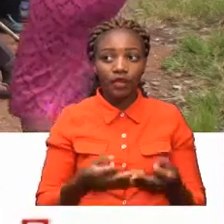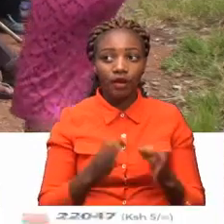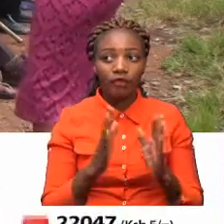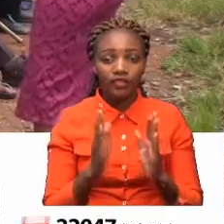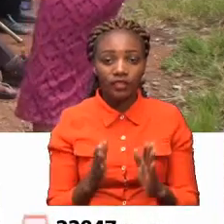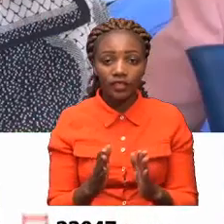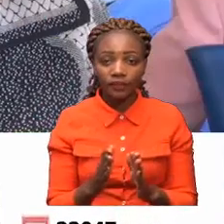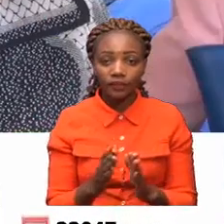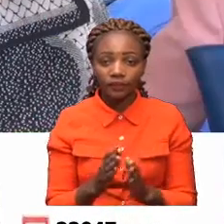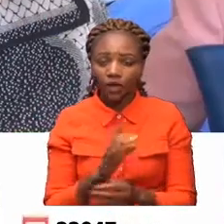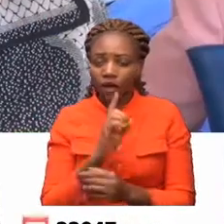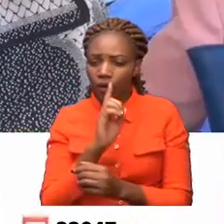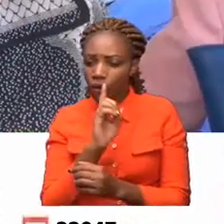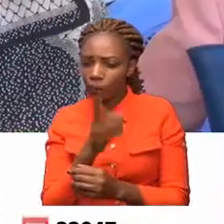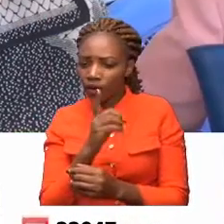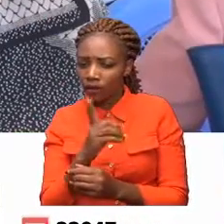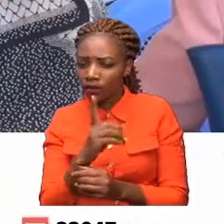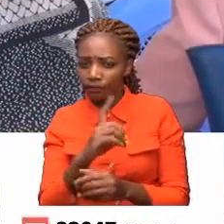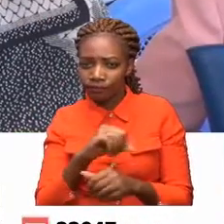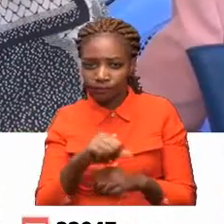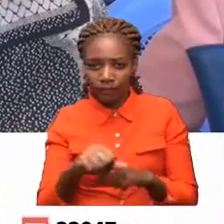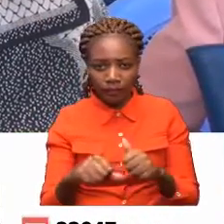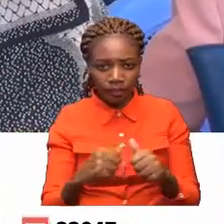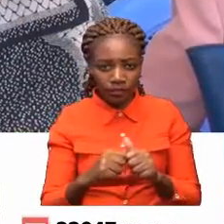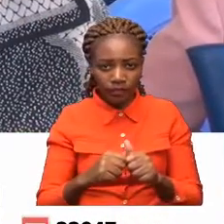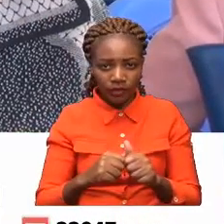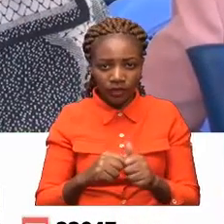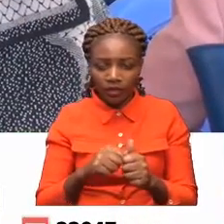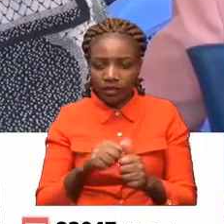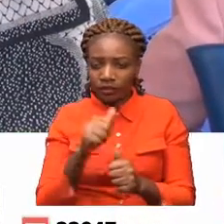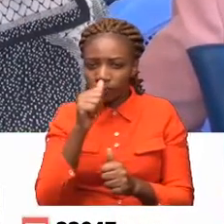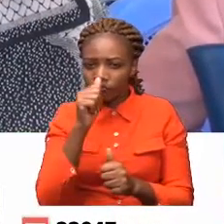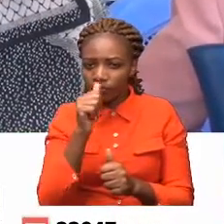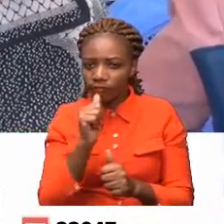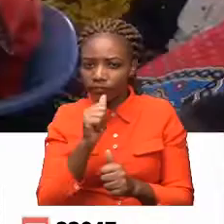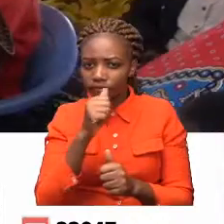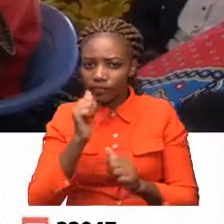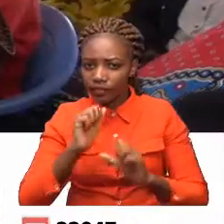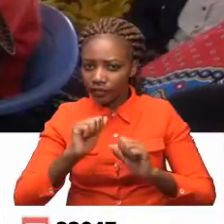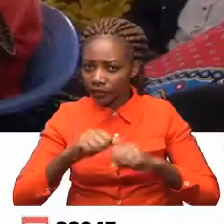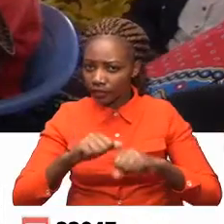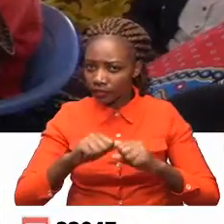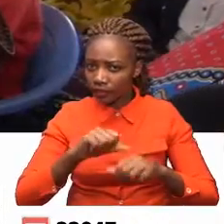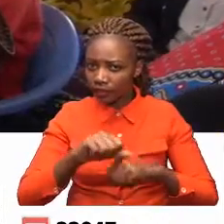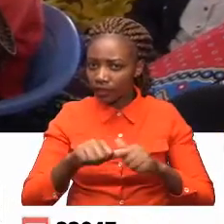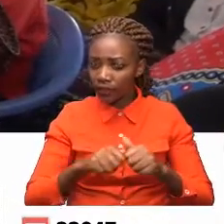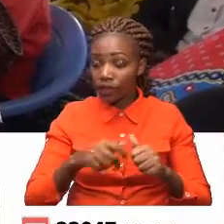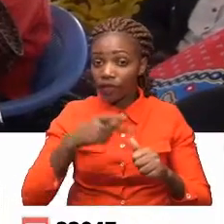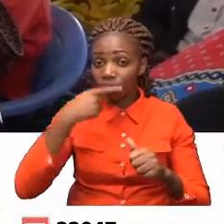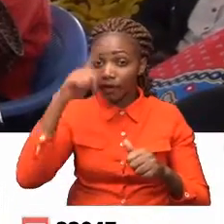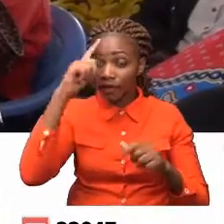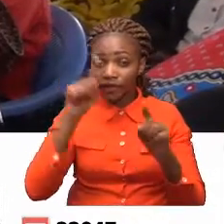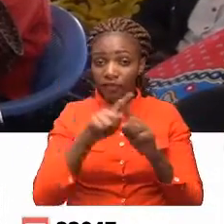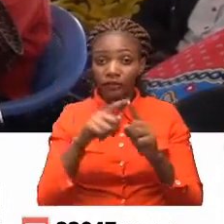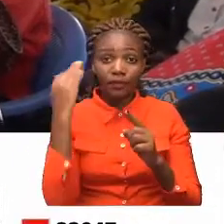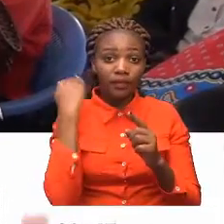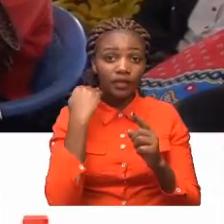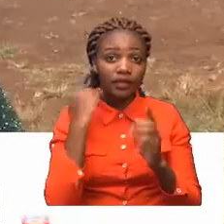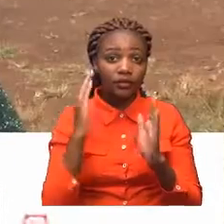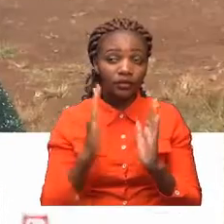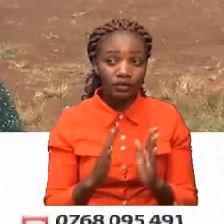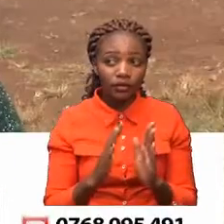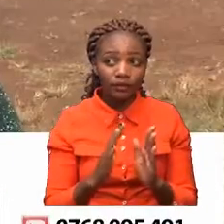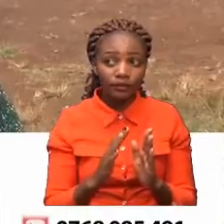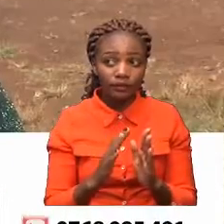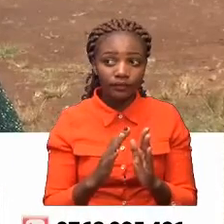wameonya dhidi ya kuendeleza makubaliano ya kisiri kati ya washukiwa wa visa hivyo na wazazi wa watoto wanaodhulumiwa.